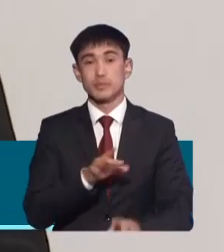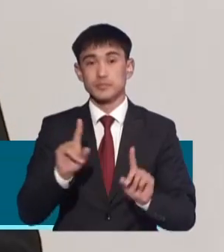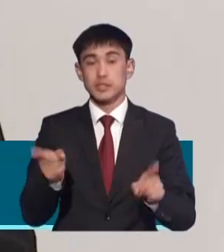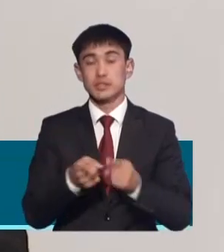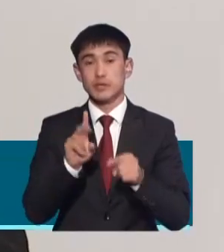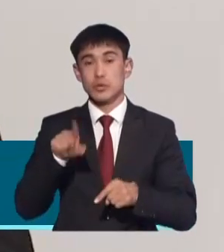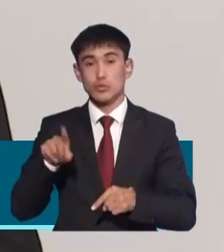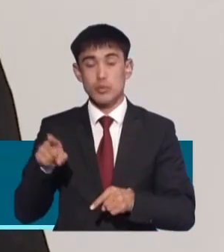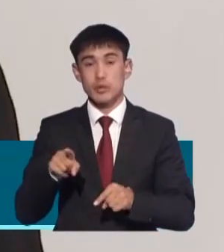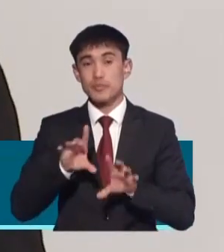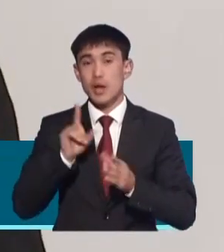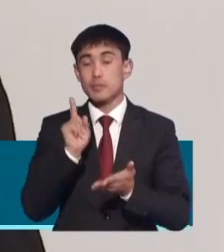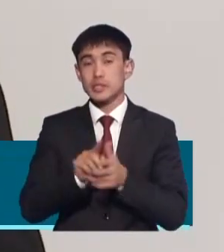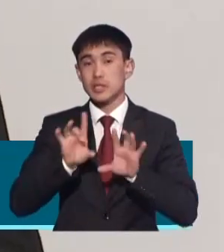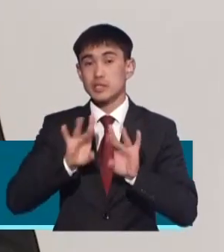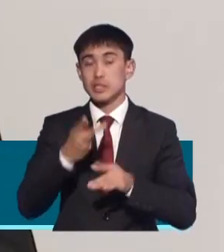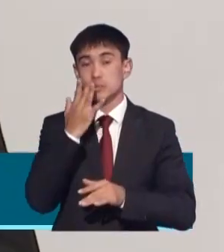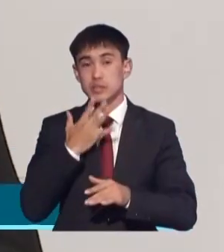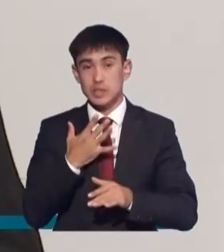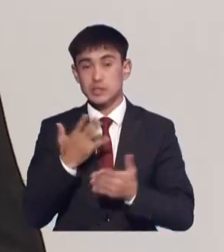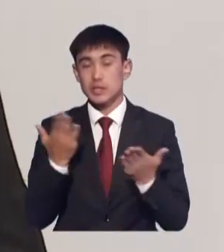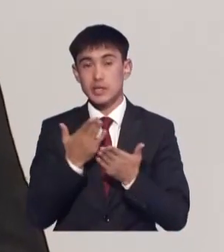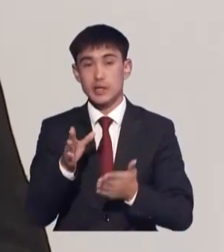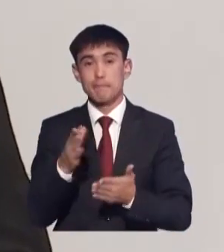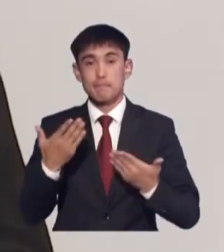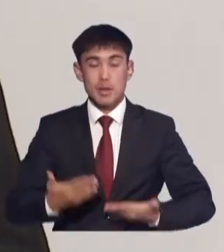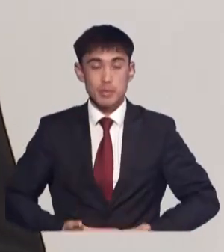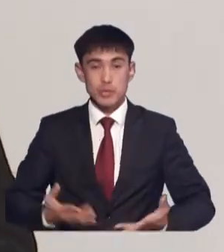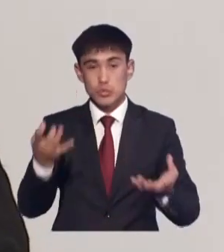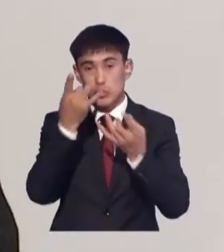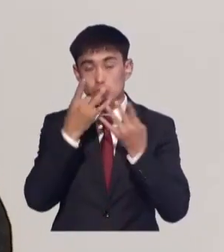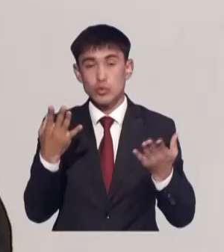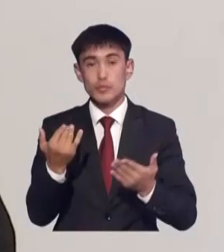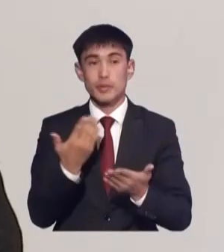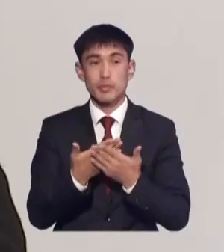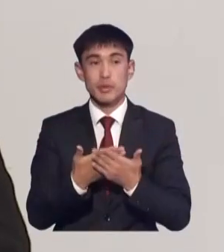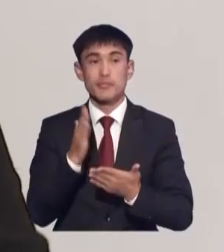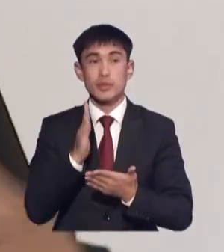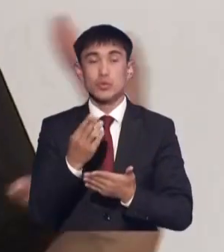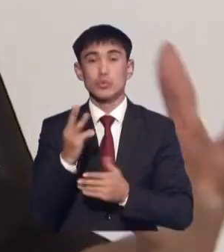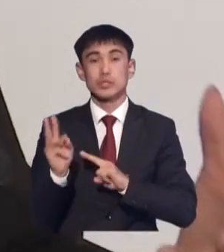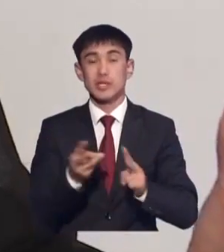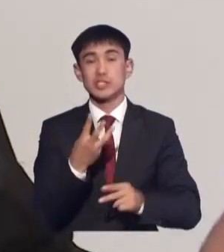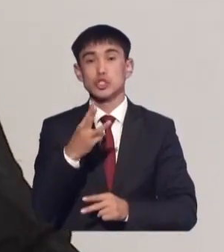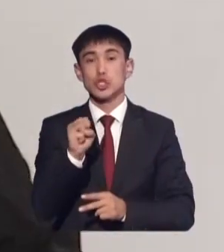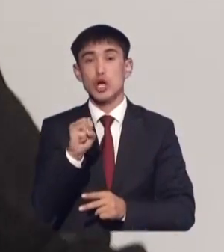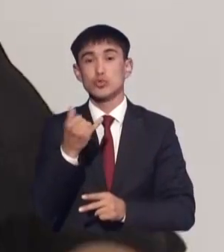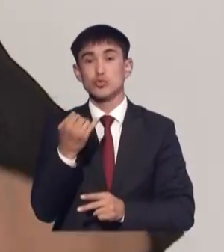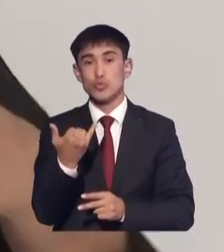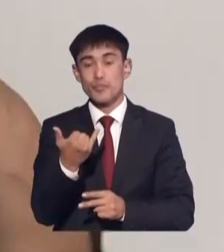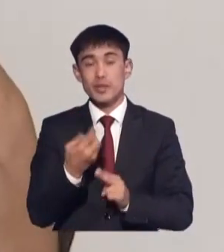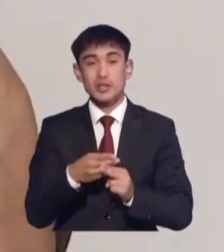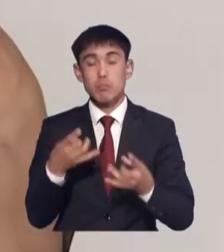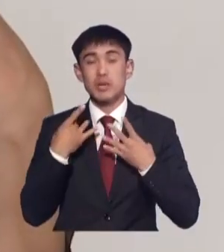той национальности, что какие-то быт, какую-то культуру. Вот у нас танец шишу, это праздничный танец,